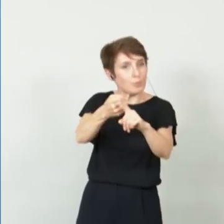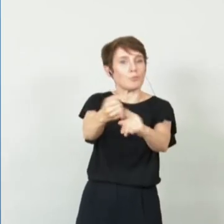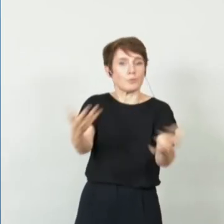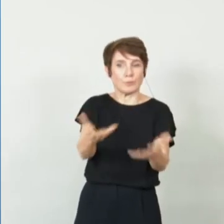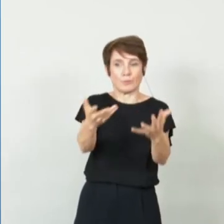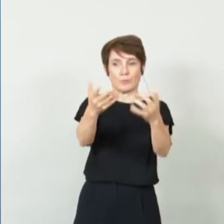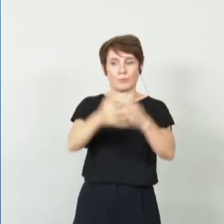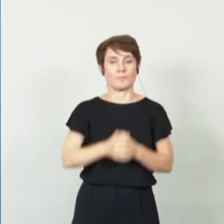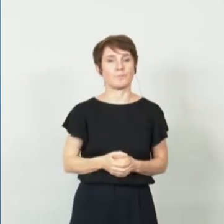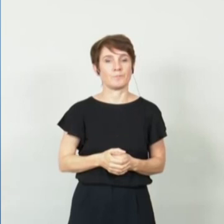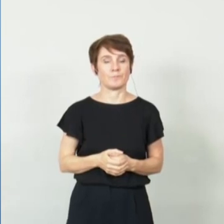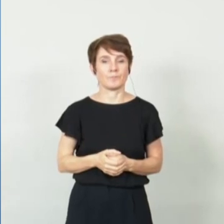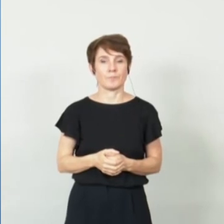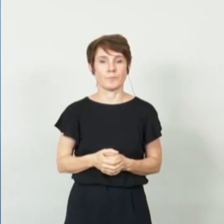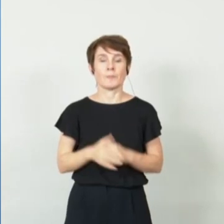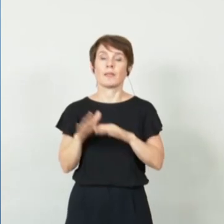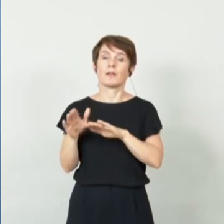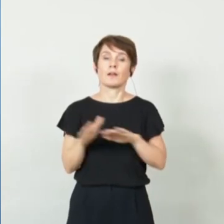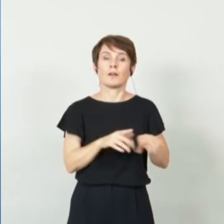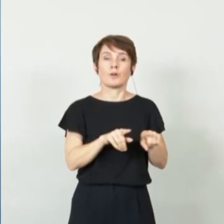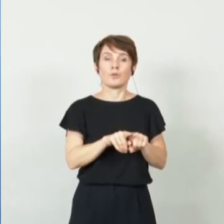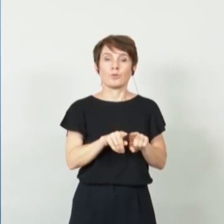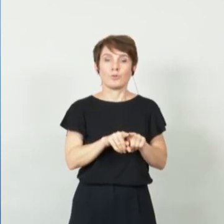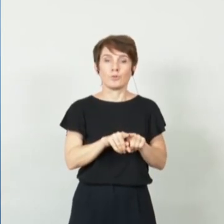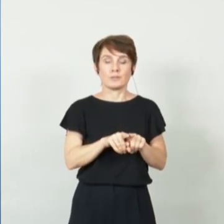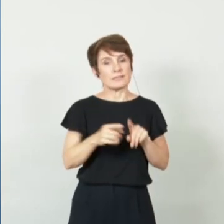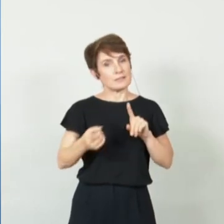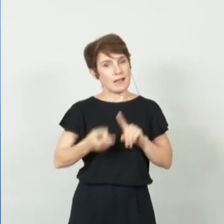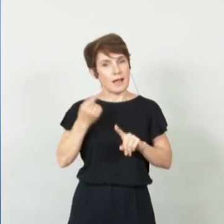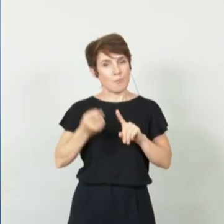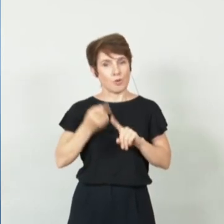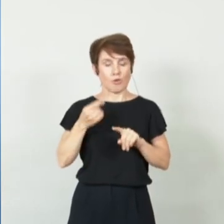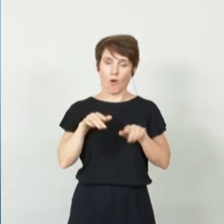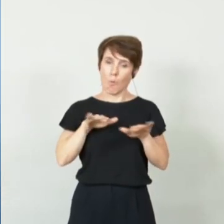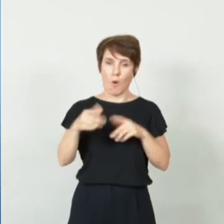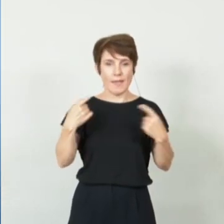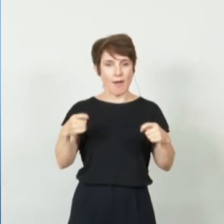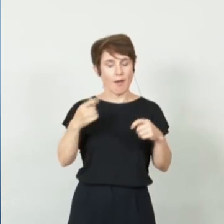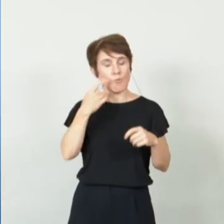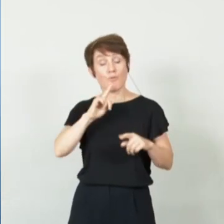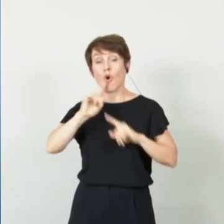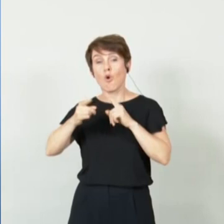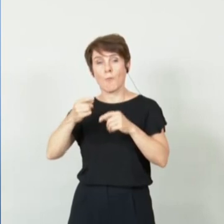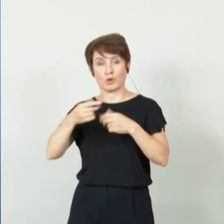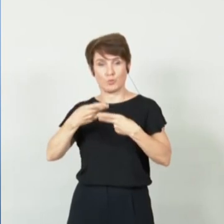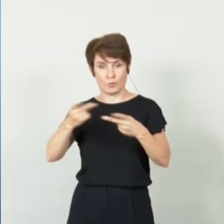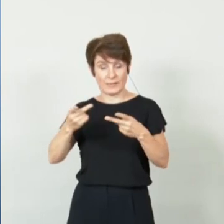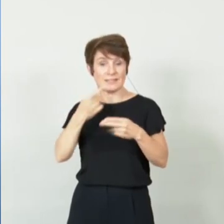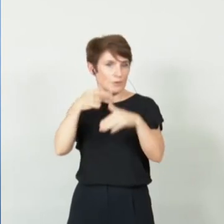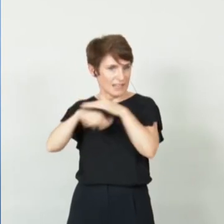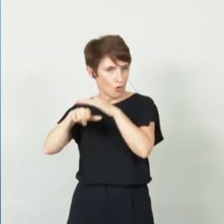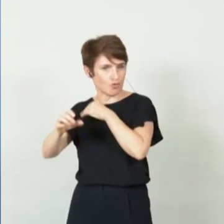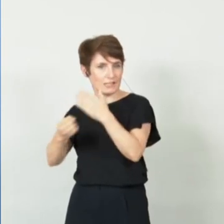ce sont aussi des renforcements de moyens pour ce qui concerne la commande publique avec de nouveaux outils logiciels les modifications